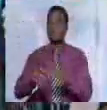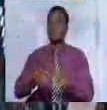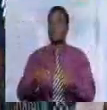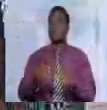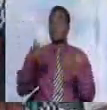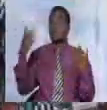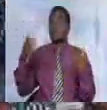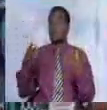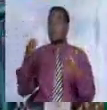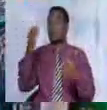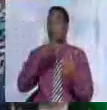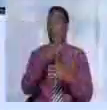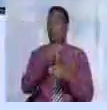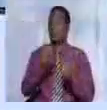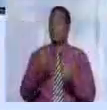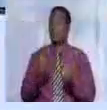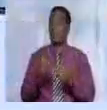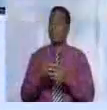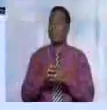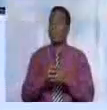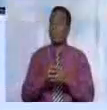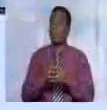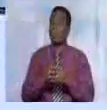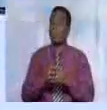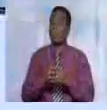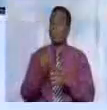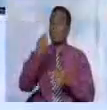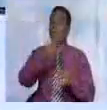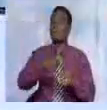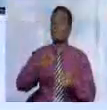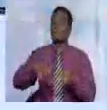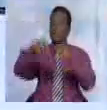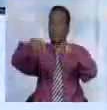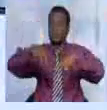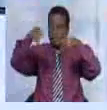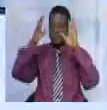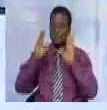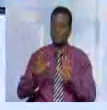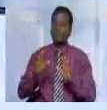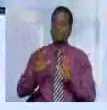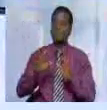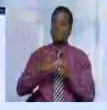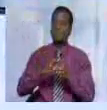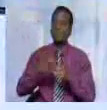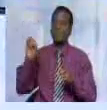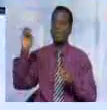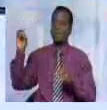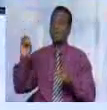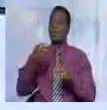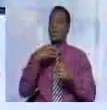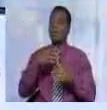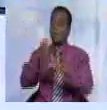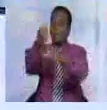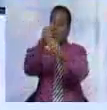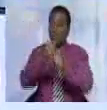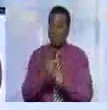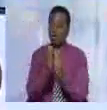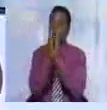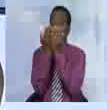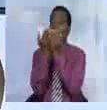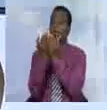des acteurs du système. Les enfants des producteurs d'Amelekia ont reçu récemment des kits